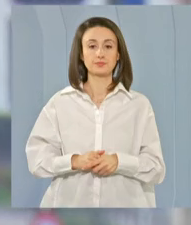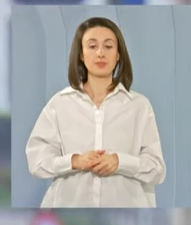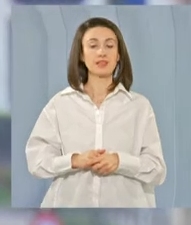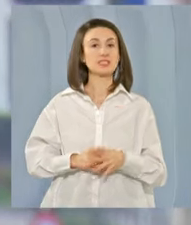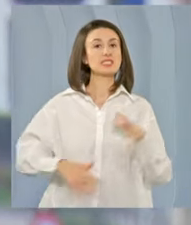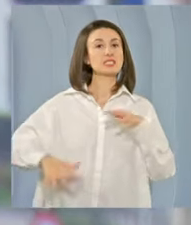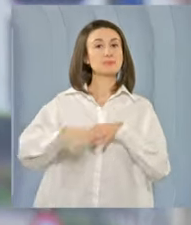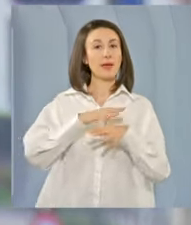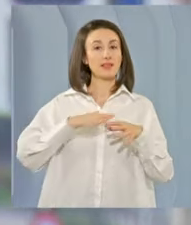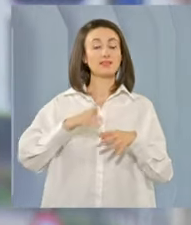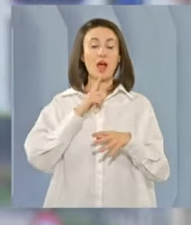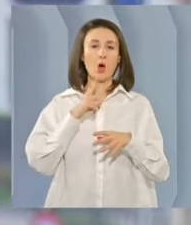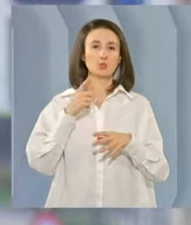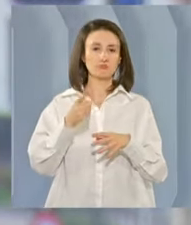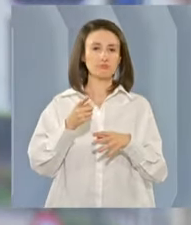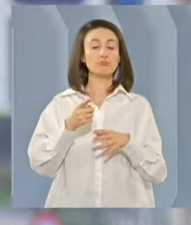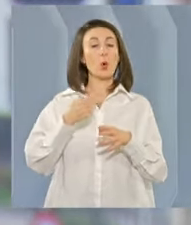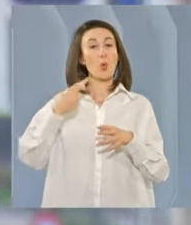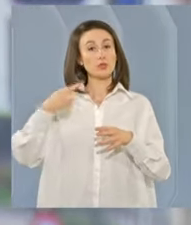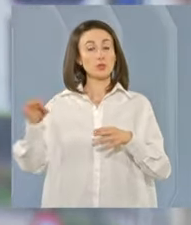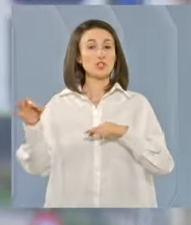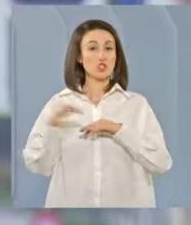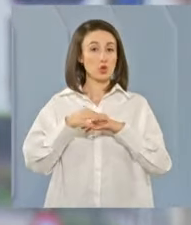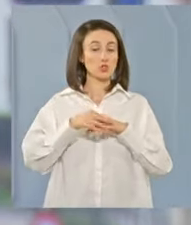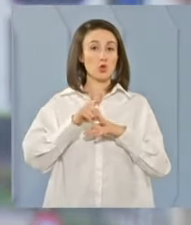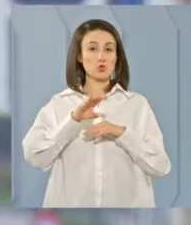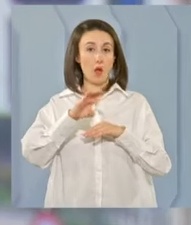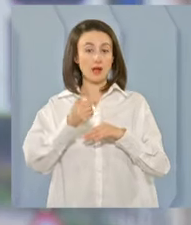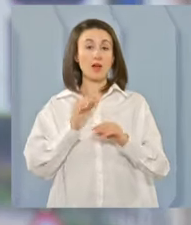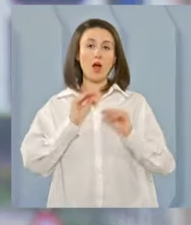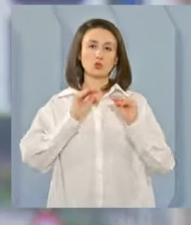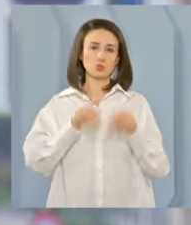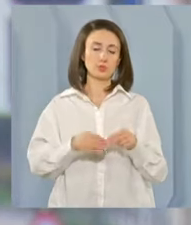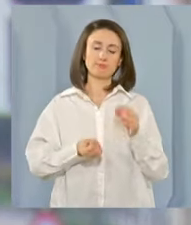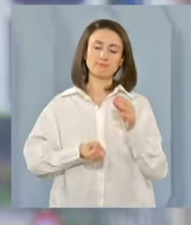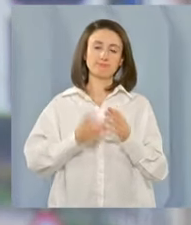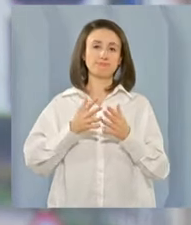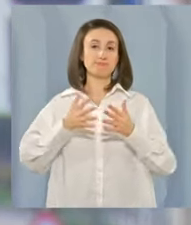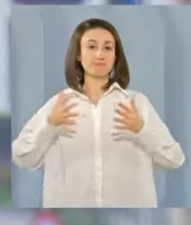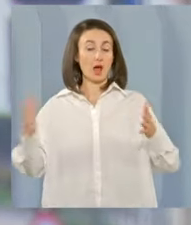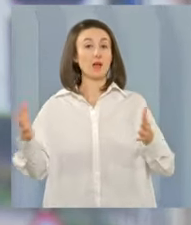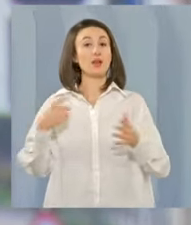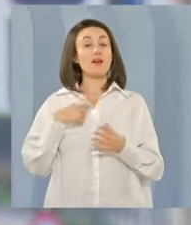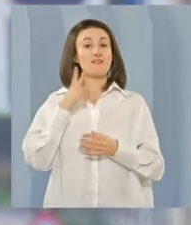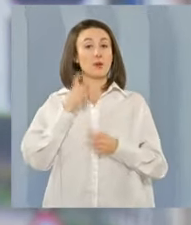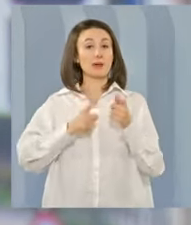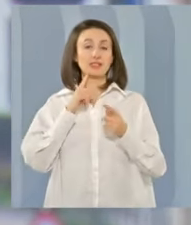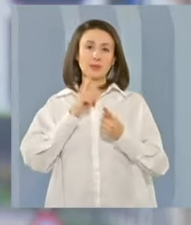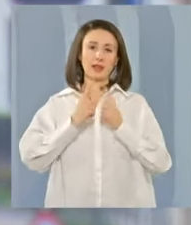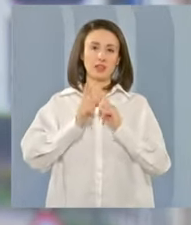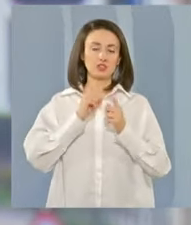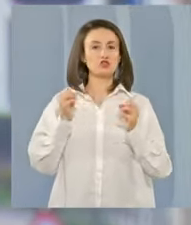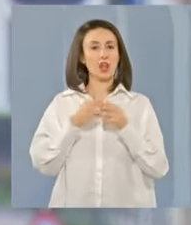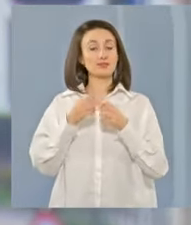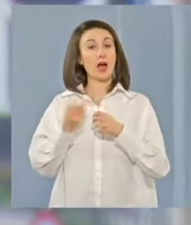Spectacolul conjugal continuă public și scandalul dintre soții șoșoacă a ajuns să capete noi proporții. Este vorba despre disputa dintre